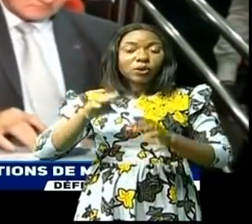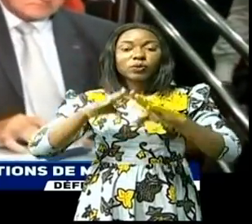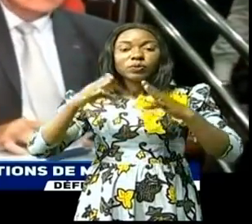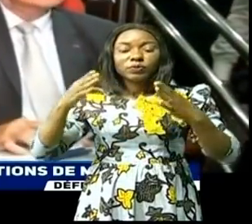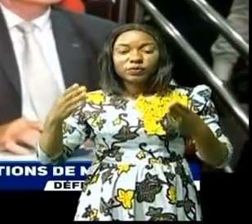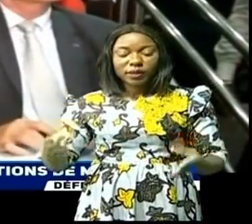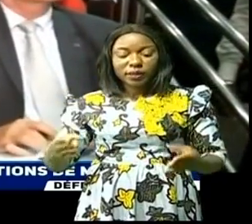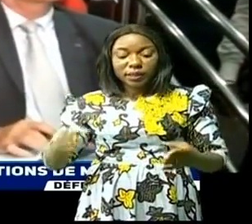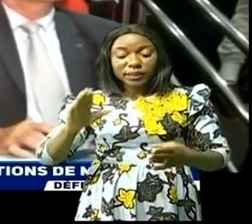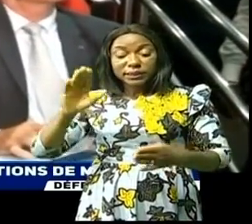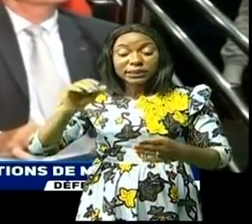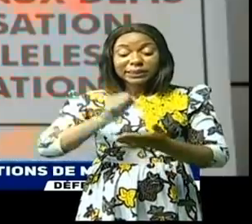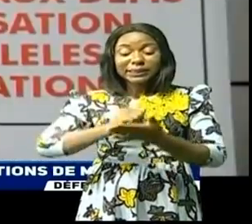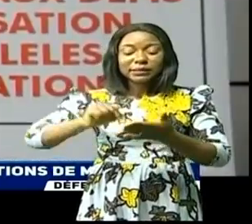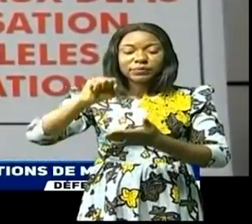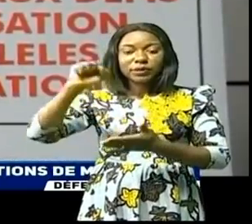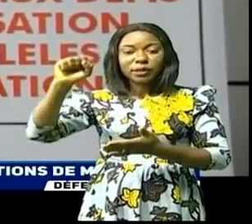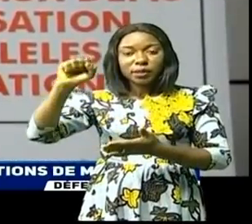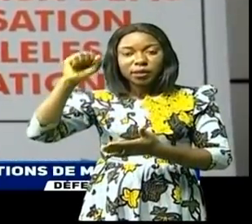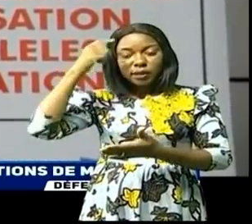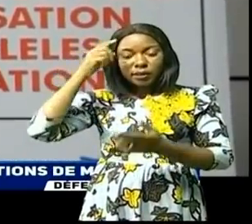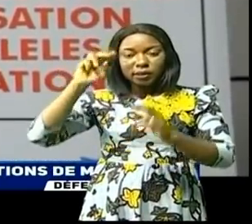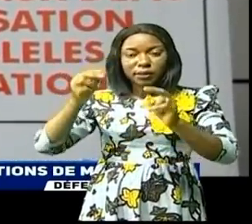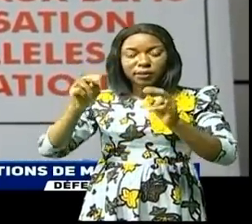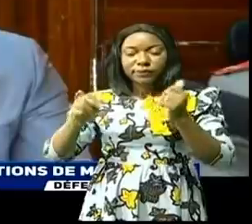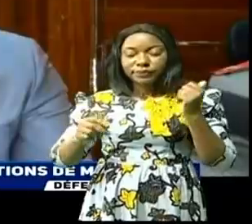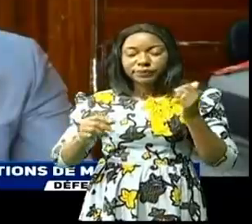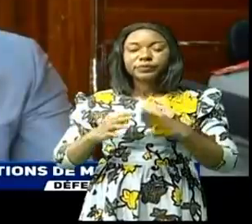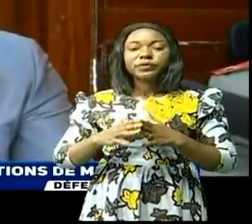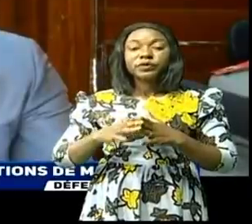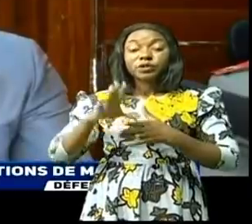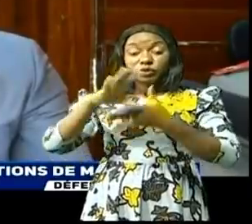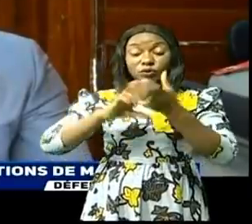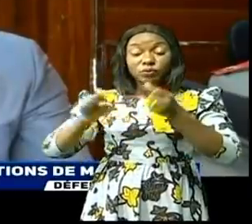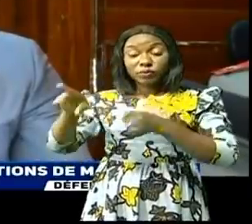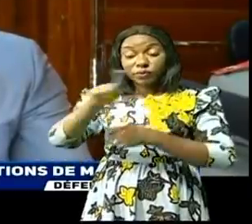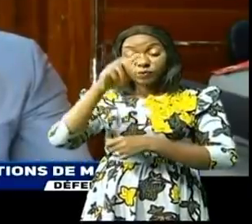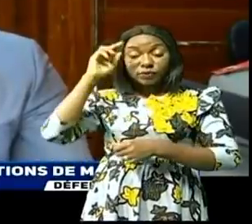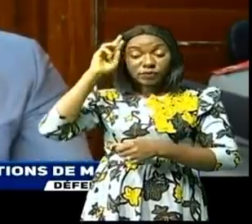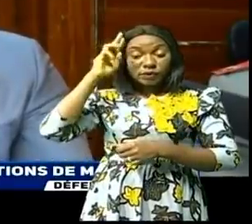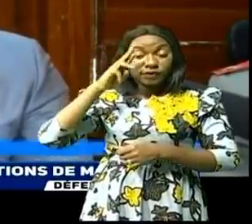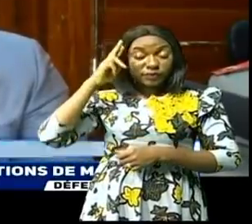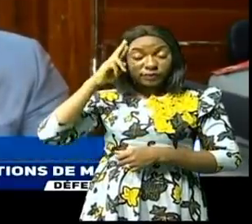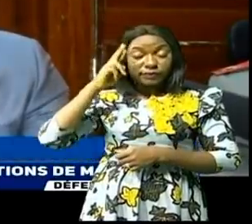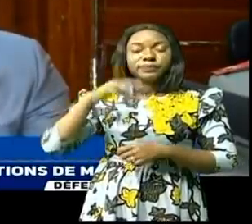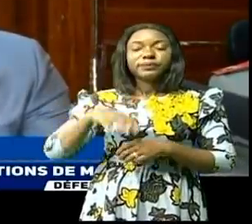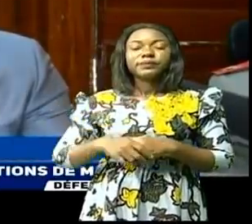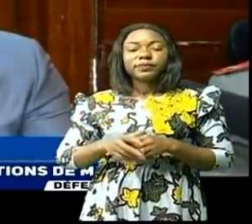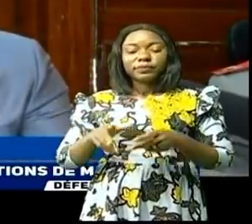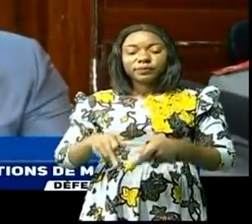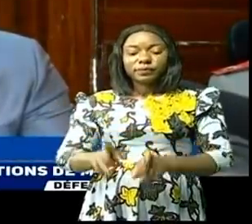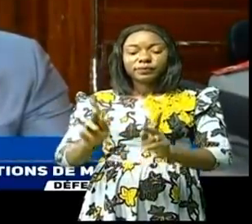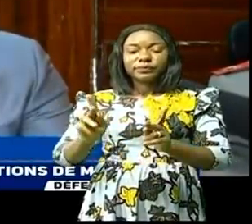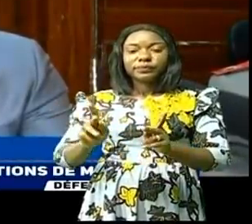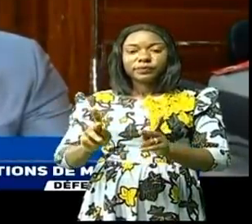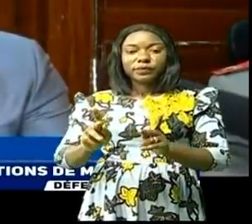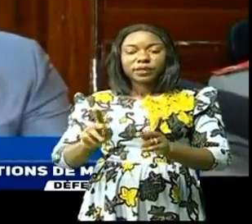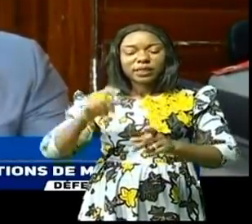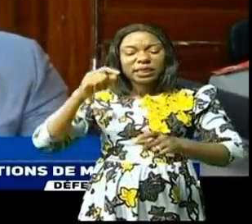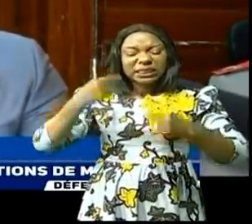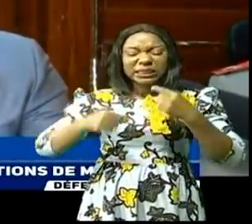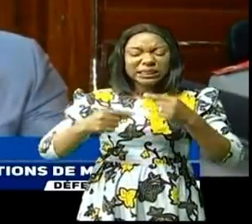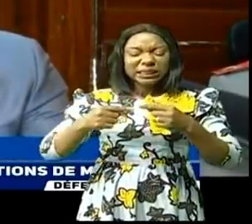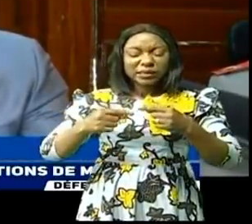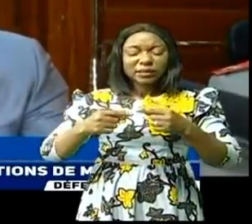officiellement ouvert ce séminaire en ce terme. Et j'ose croire que vos réflexions permettront